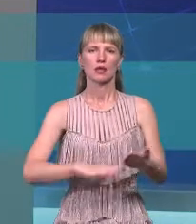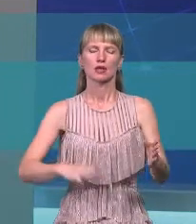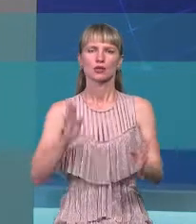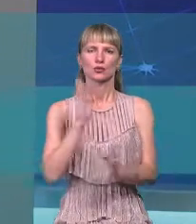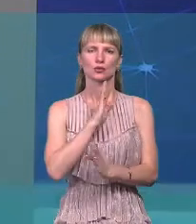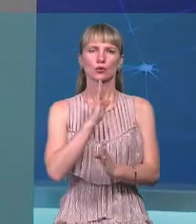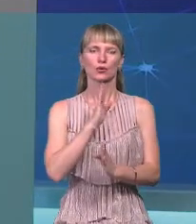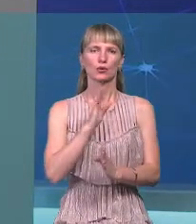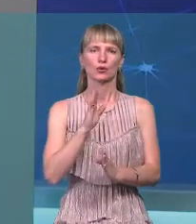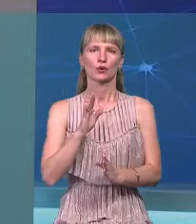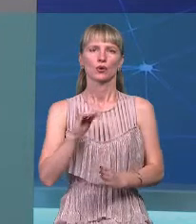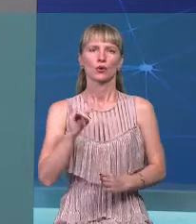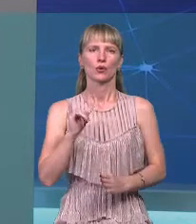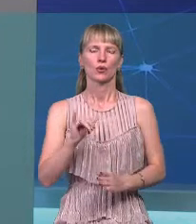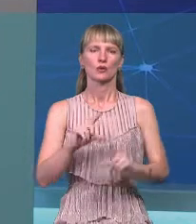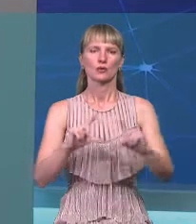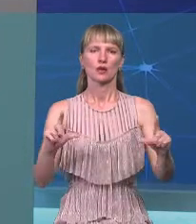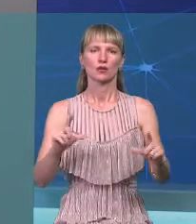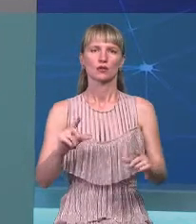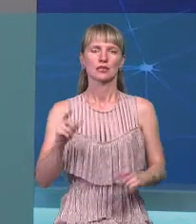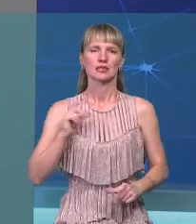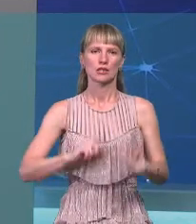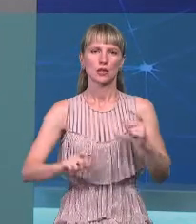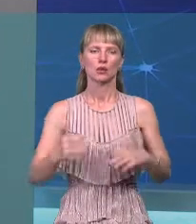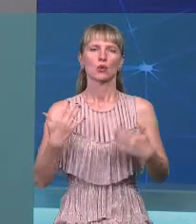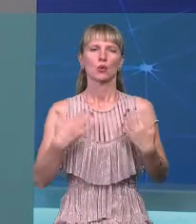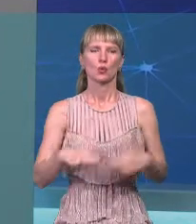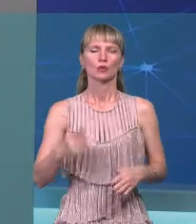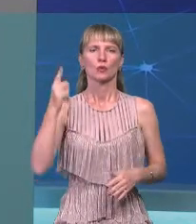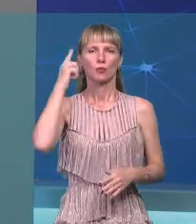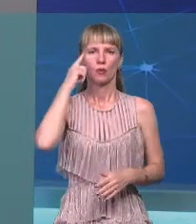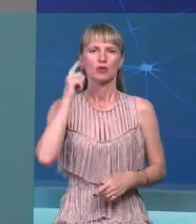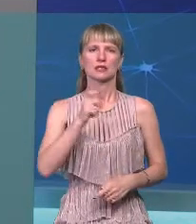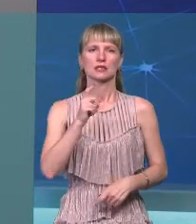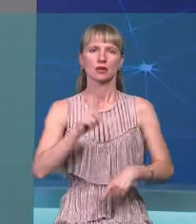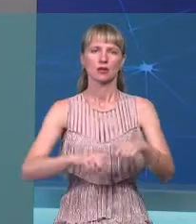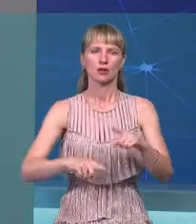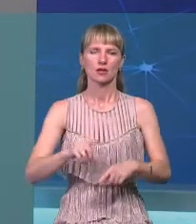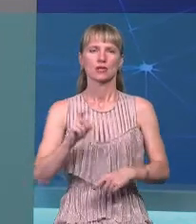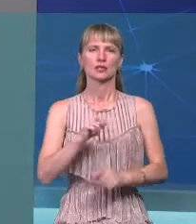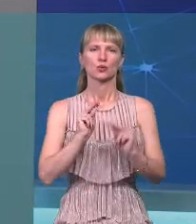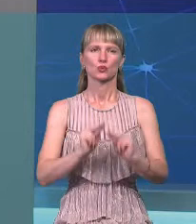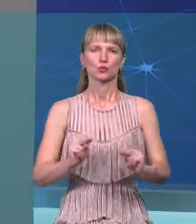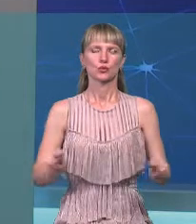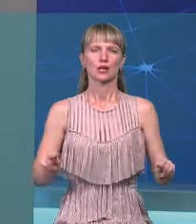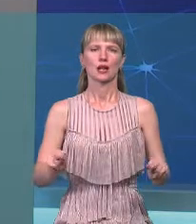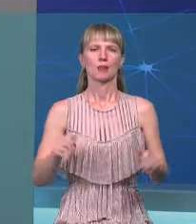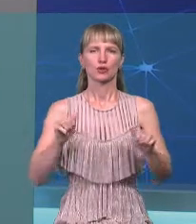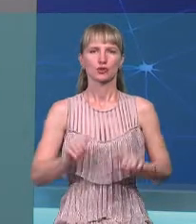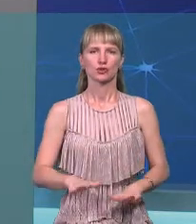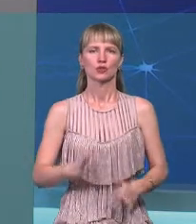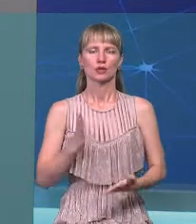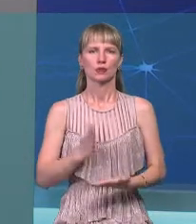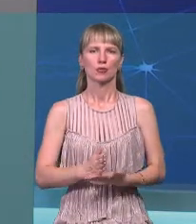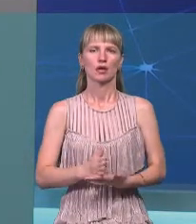у закладі вищої освіти, вже визначився давно з батьками, з вчителями, то, звичайно, тут у нас питань